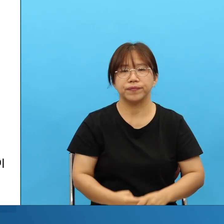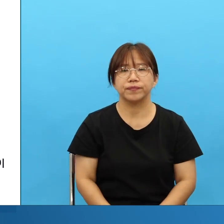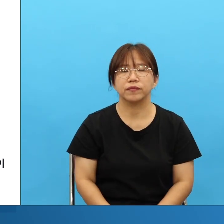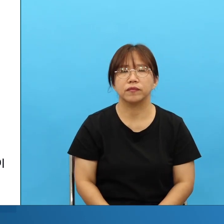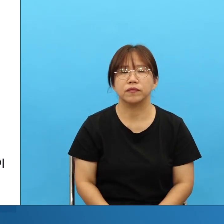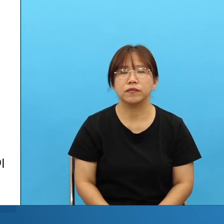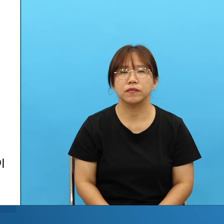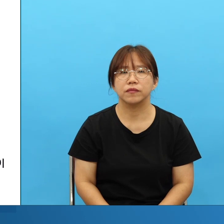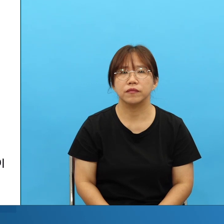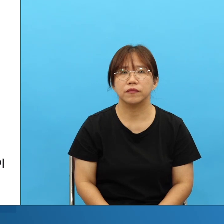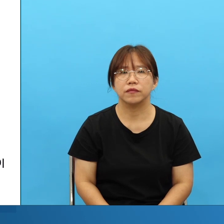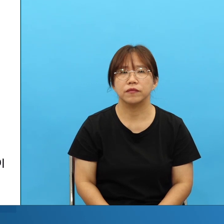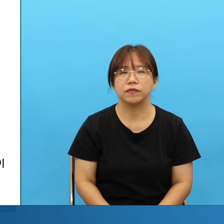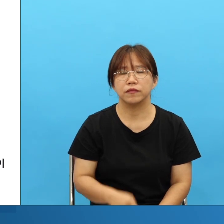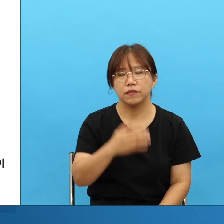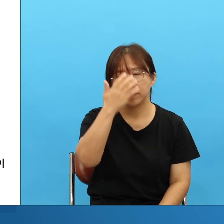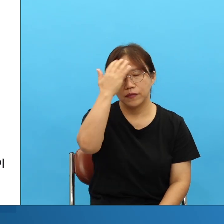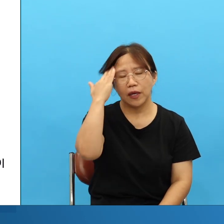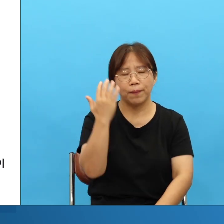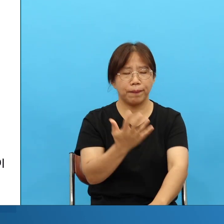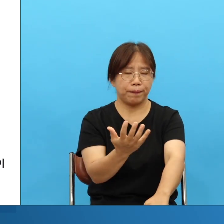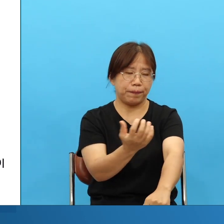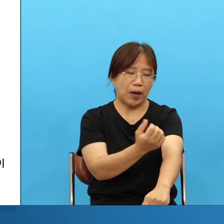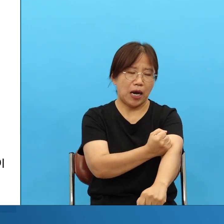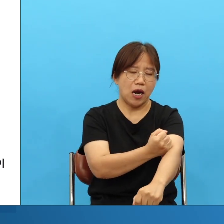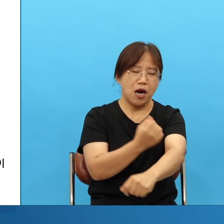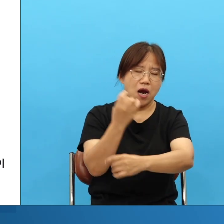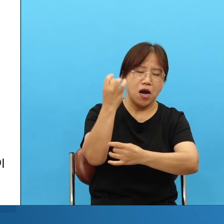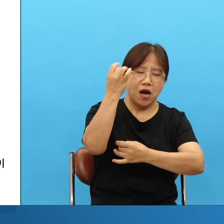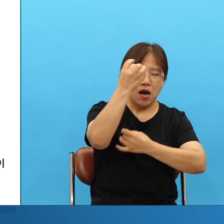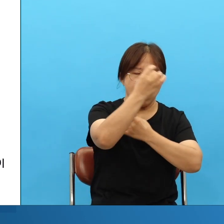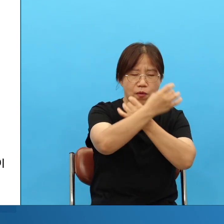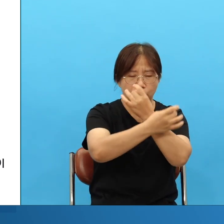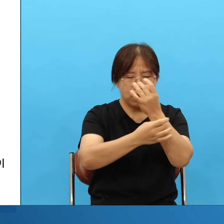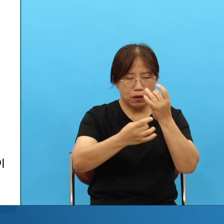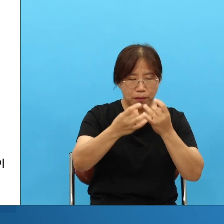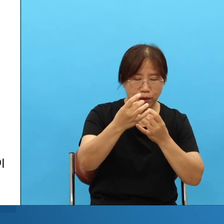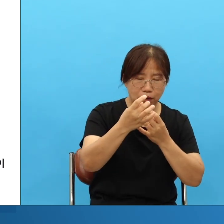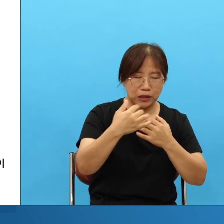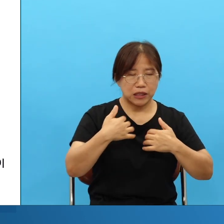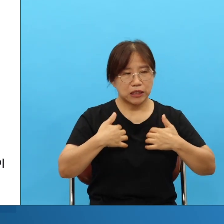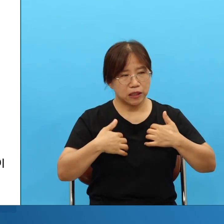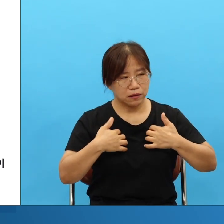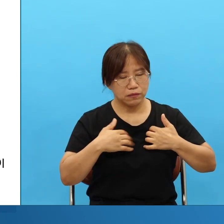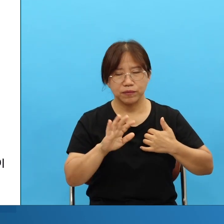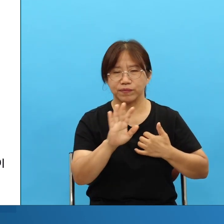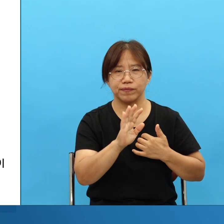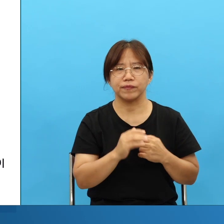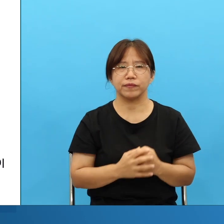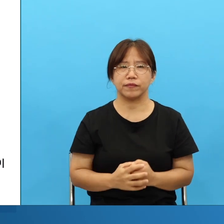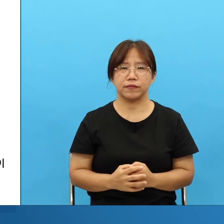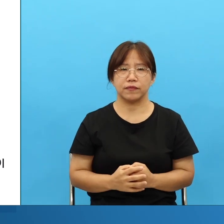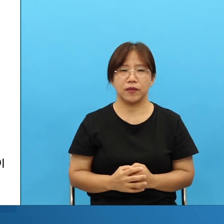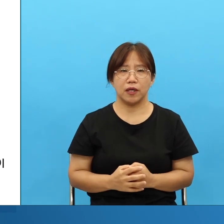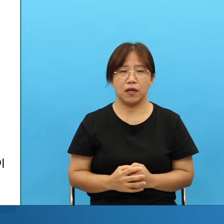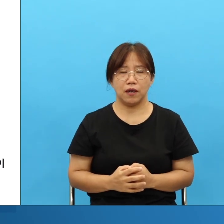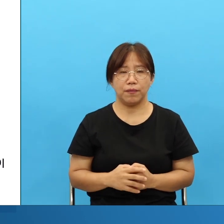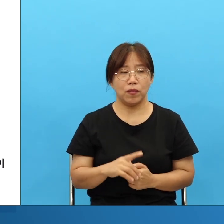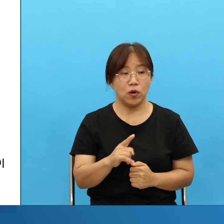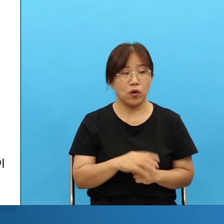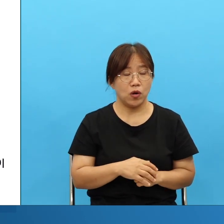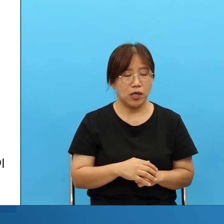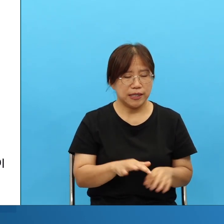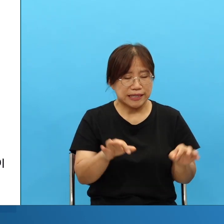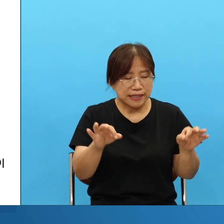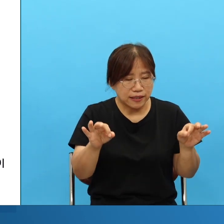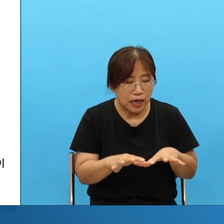보통 마약을 하면 막 몽롱하고 막 기분 좋고 막 즐기려고 한다고 생각하잖아요. 제가 만난 많은 사람들은 짧은 시간